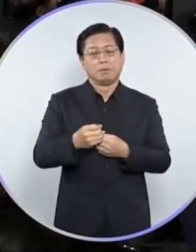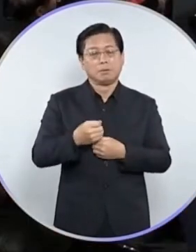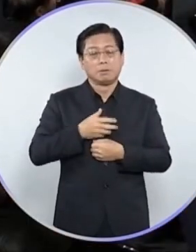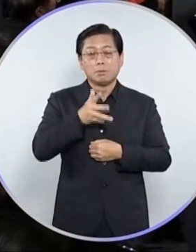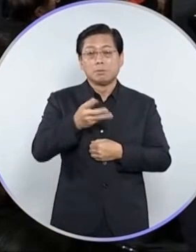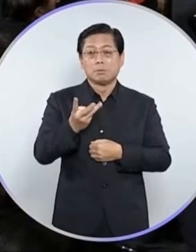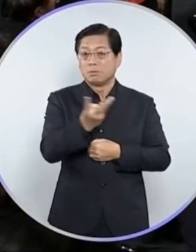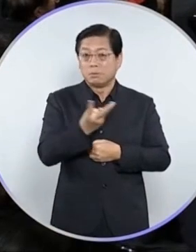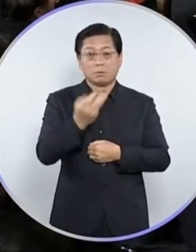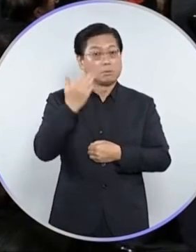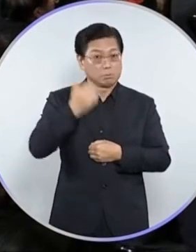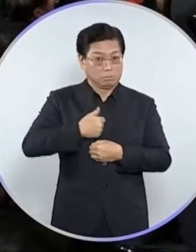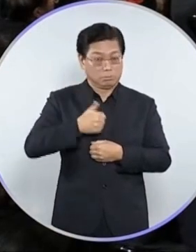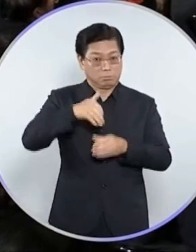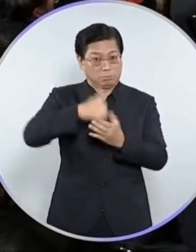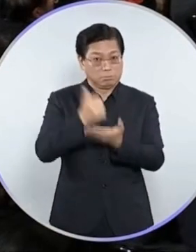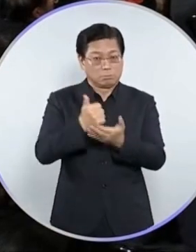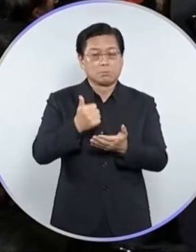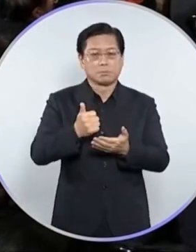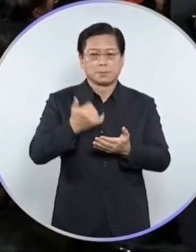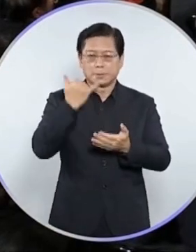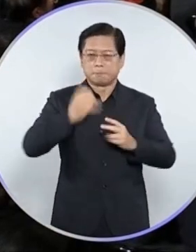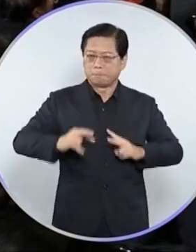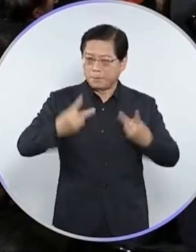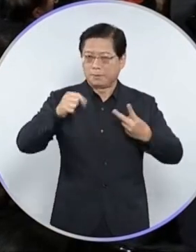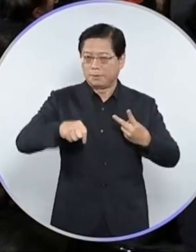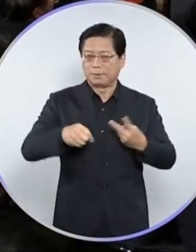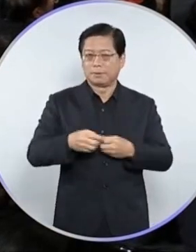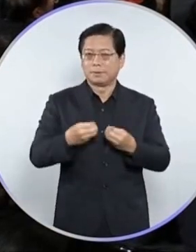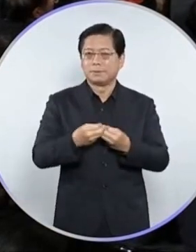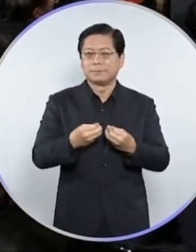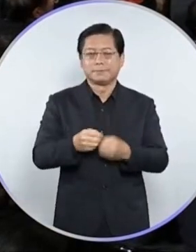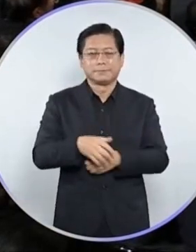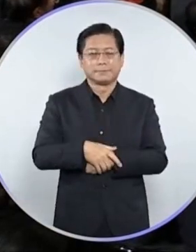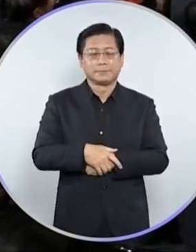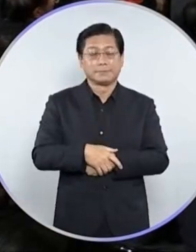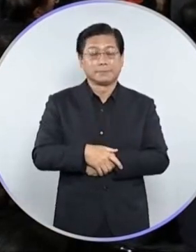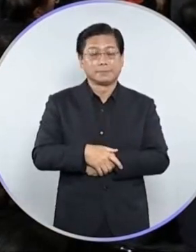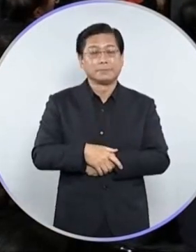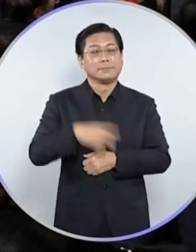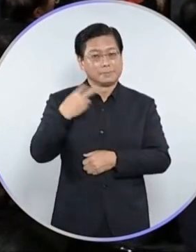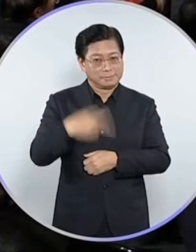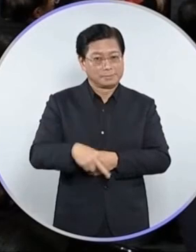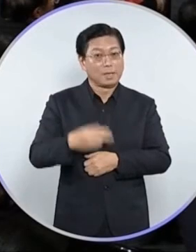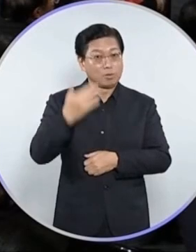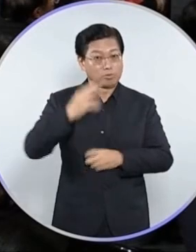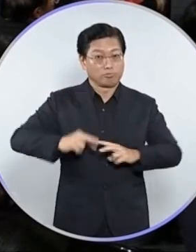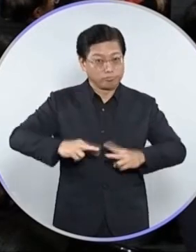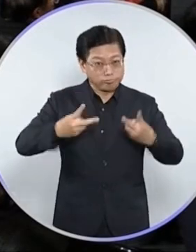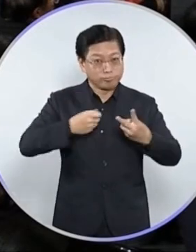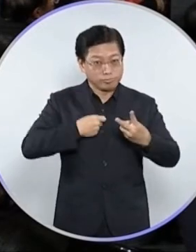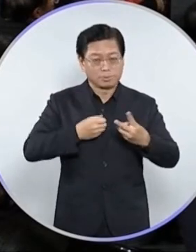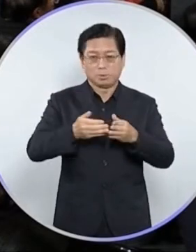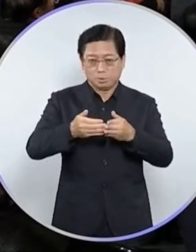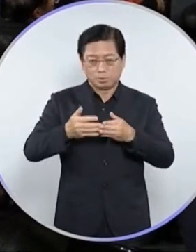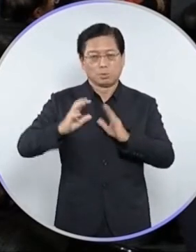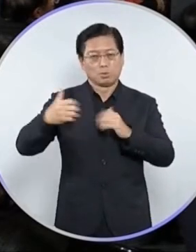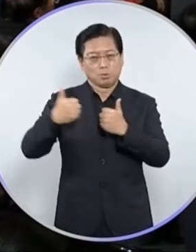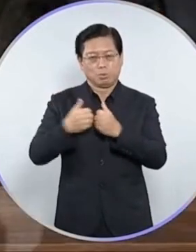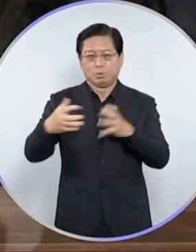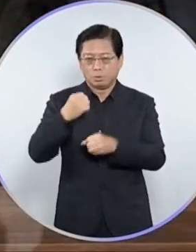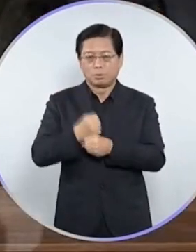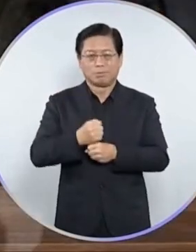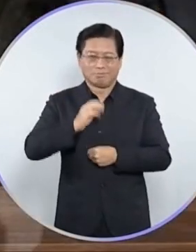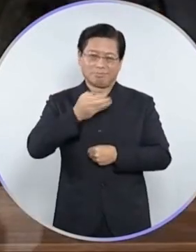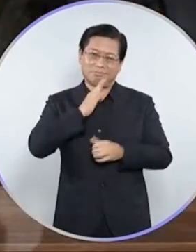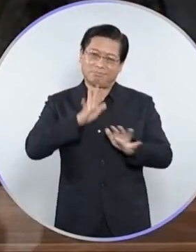人，如果当选，要如何扭转这个现况？那么当然哦，要扭转这个现况很需要国会的合作，可